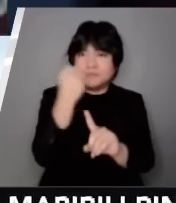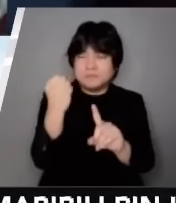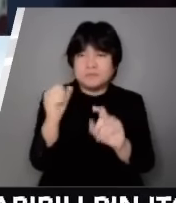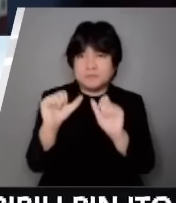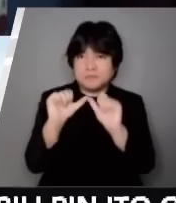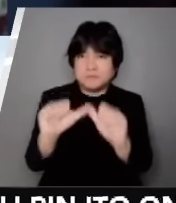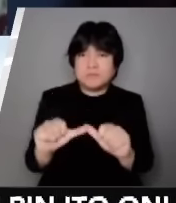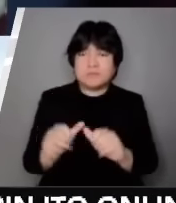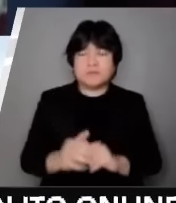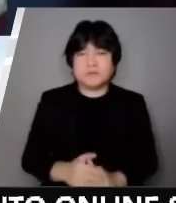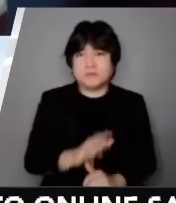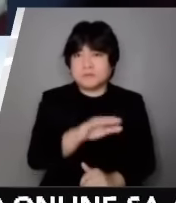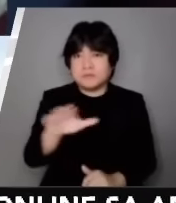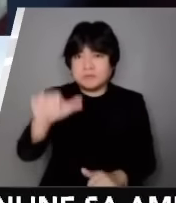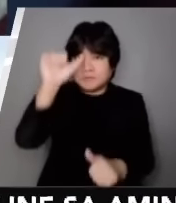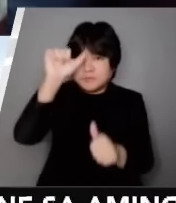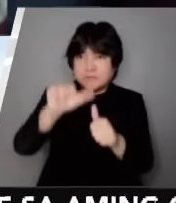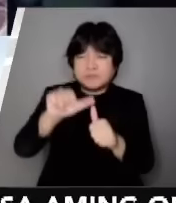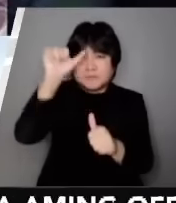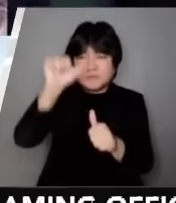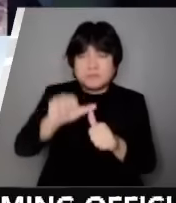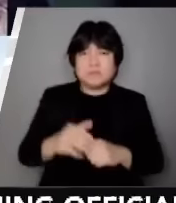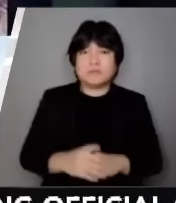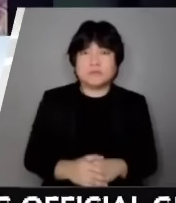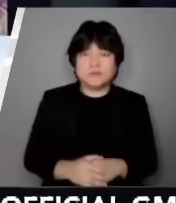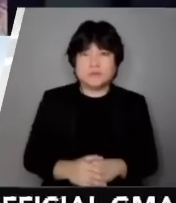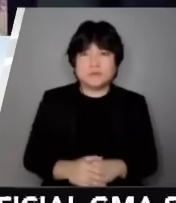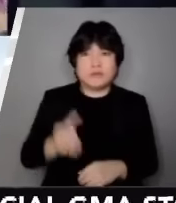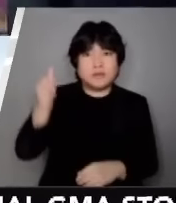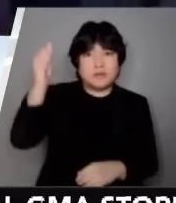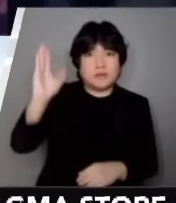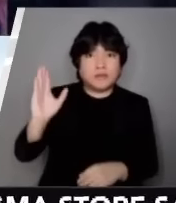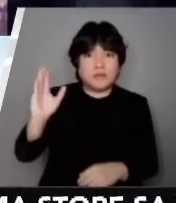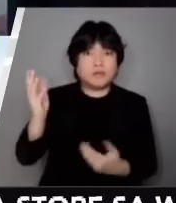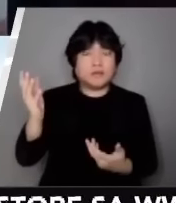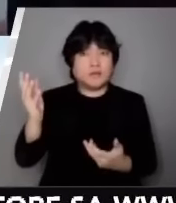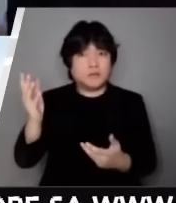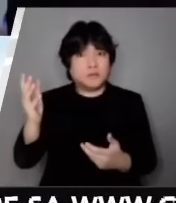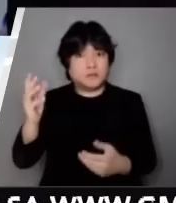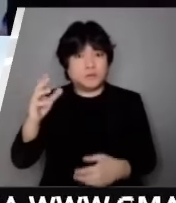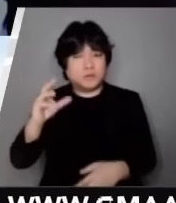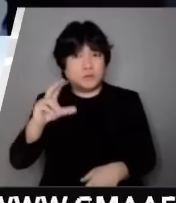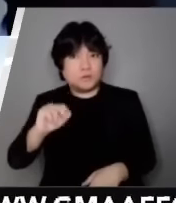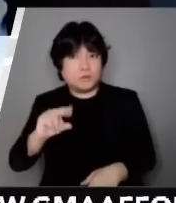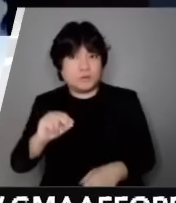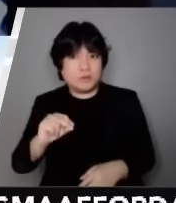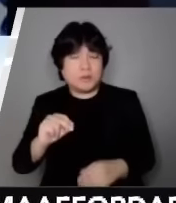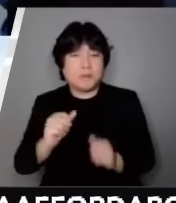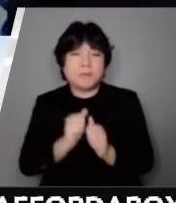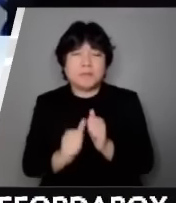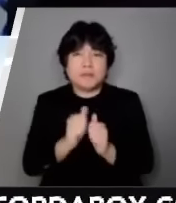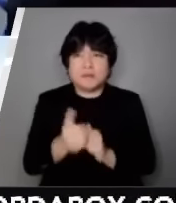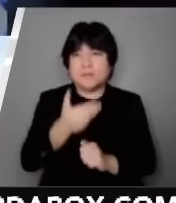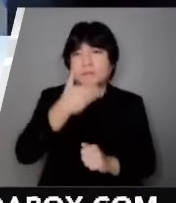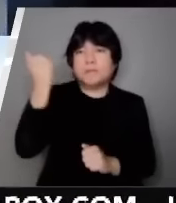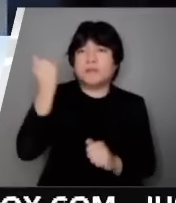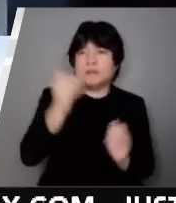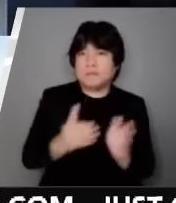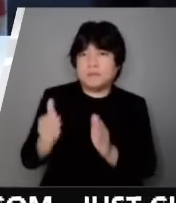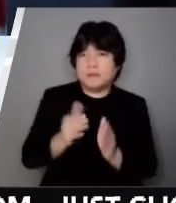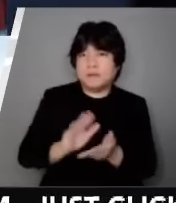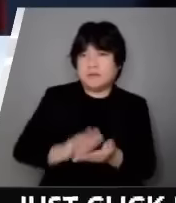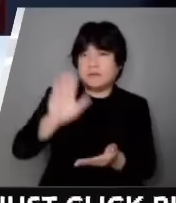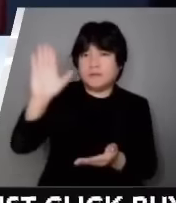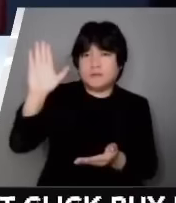tatandaan, sa bawat paghindi ni Lord, mas better ang plano ng Panginoon lagi kaysa